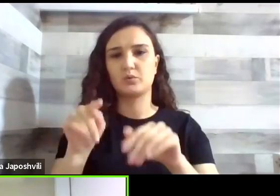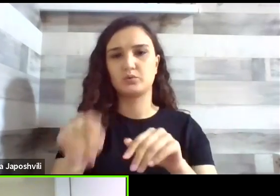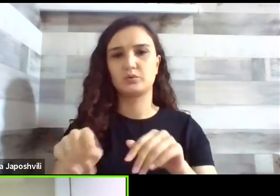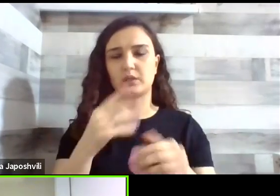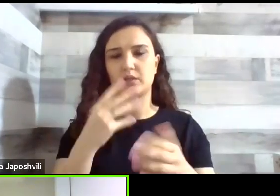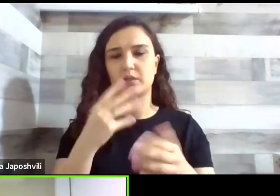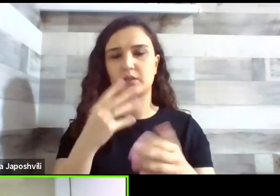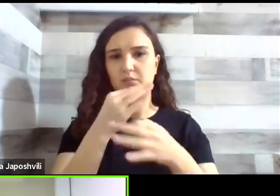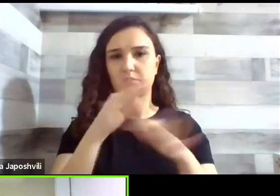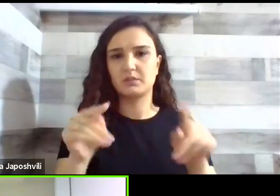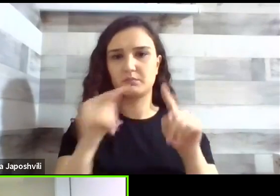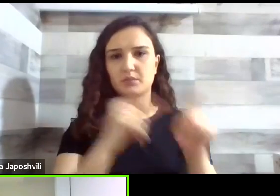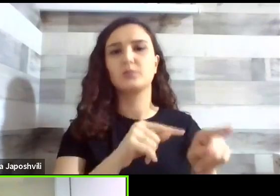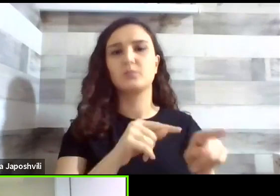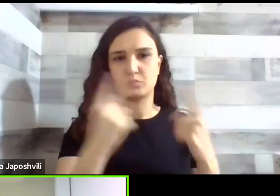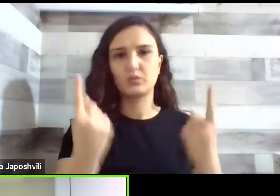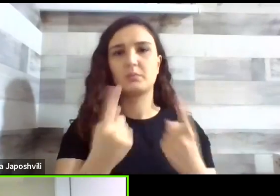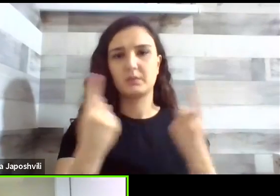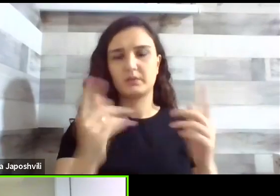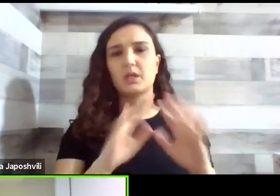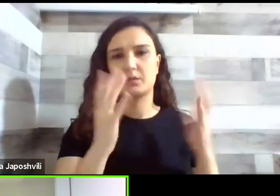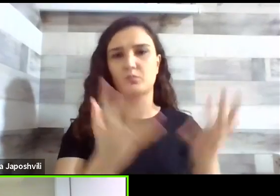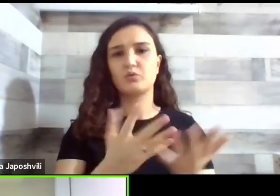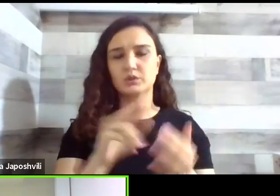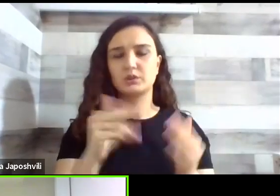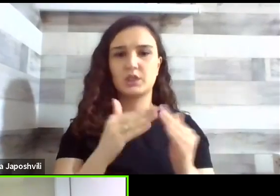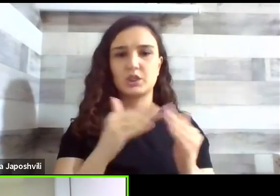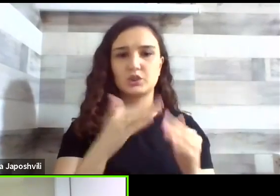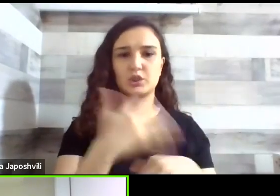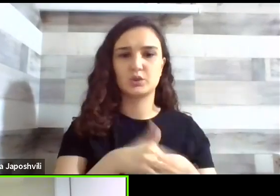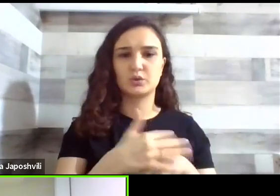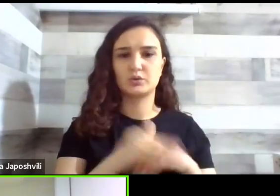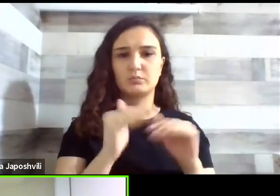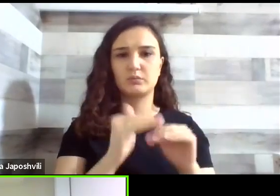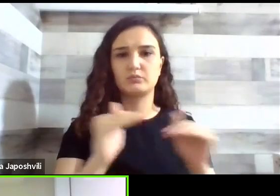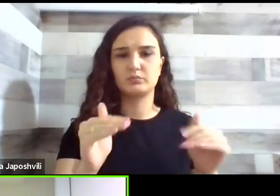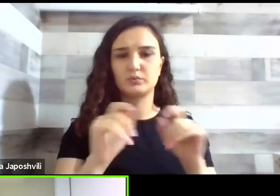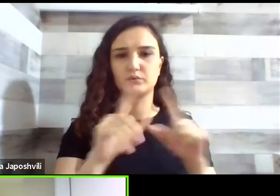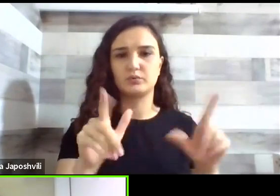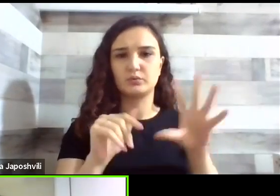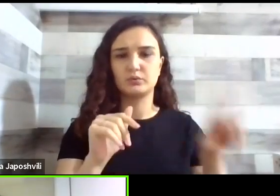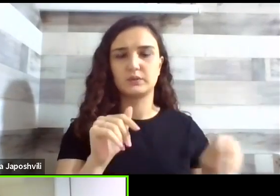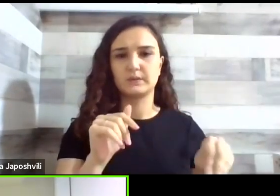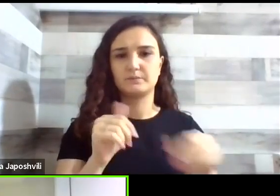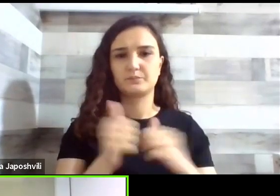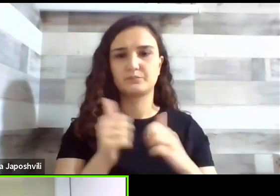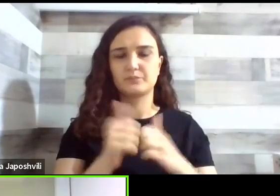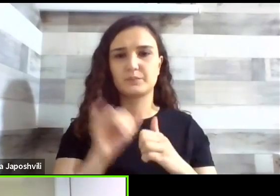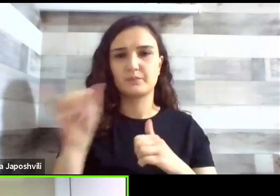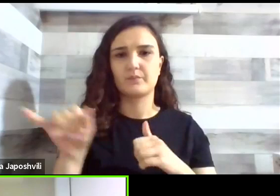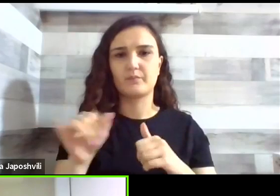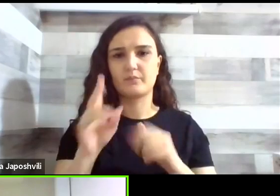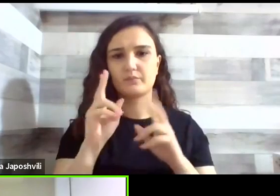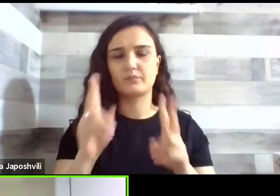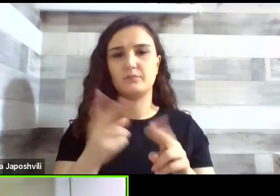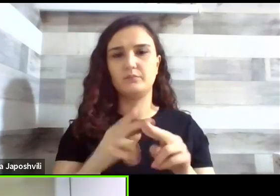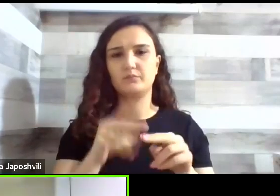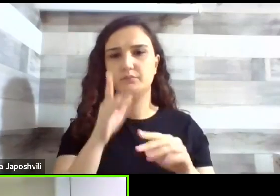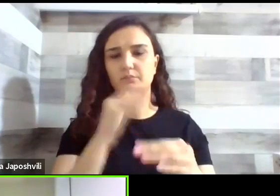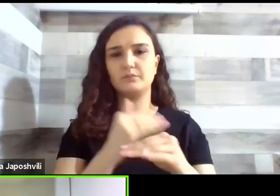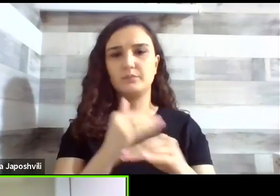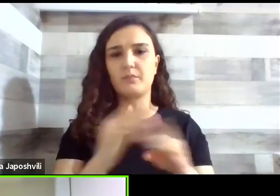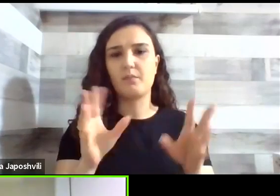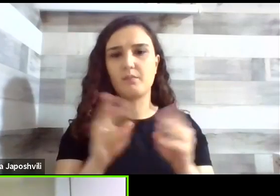თავის ნებისმიერ ბუნებრივ გარემოში. სახში, ეზოში, საბავშვო ბაღში, სკოლაში, მეზობელთან, არ ვიცი, თანატოლებთან ერთად,